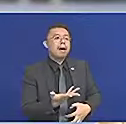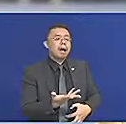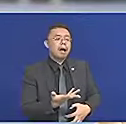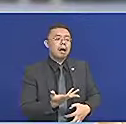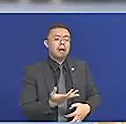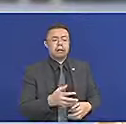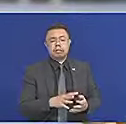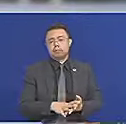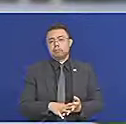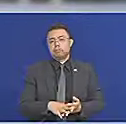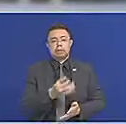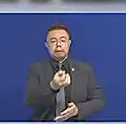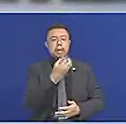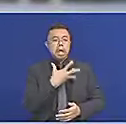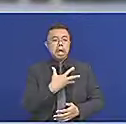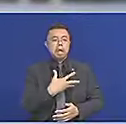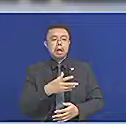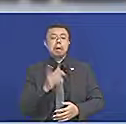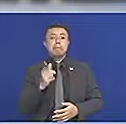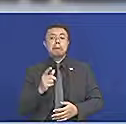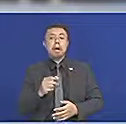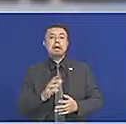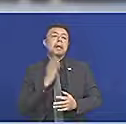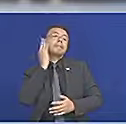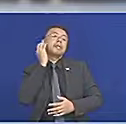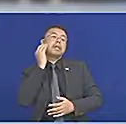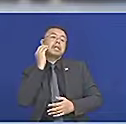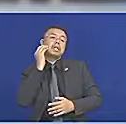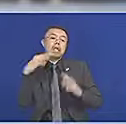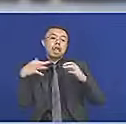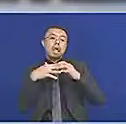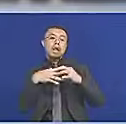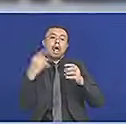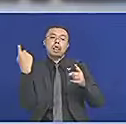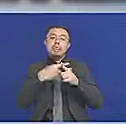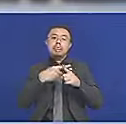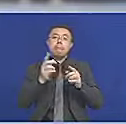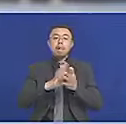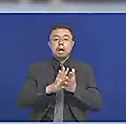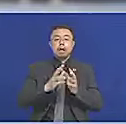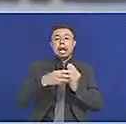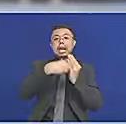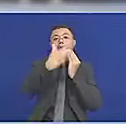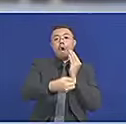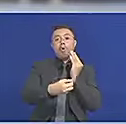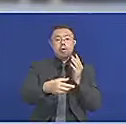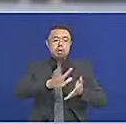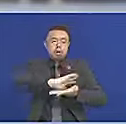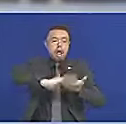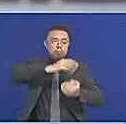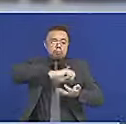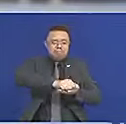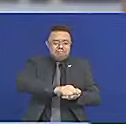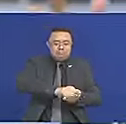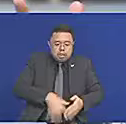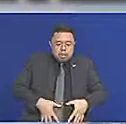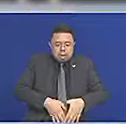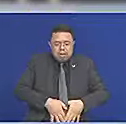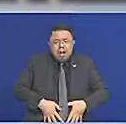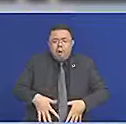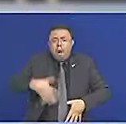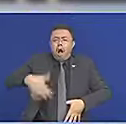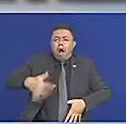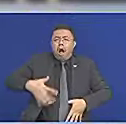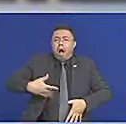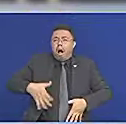ya? Katanya minyak tanah dengan daun, ada satu daun. Saya bebek gitu. Saya taruh sini. Wah,